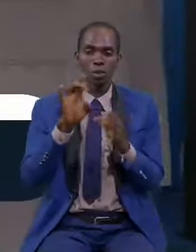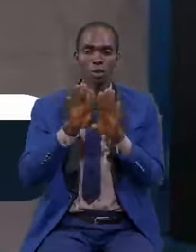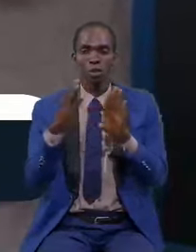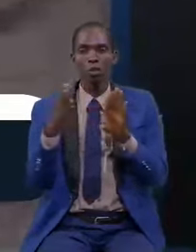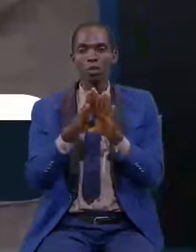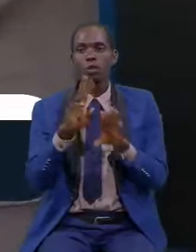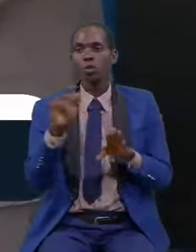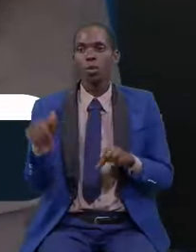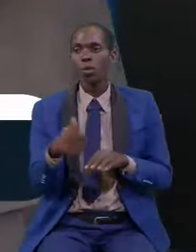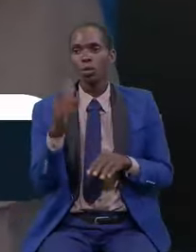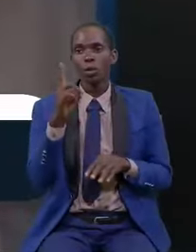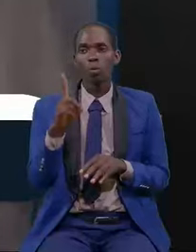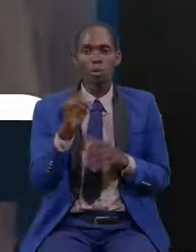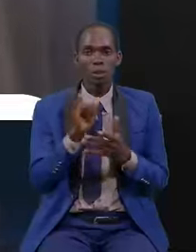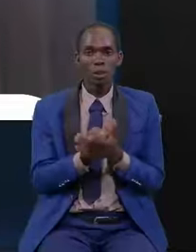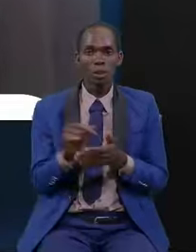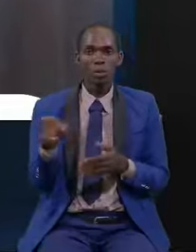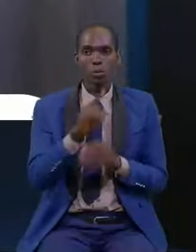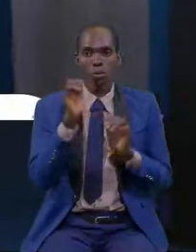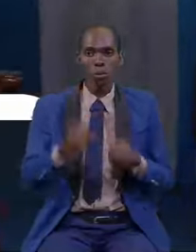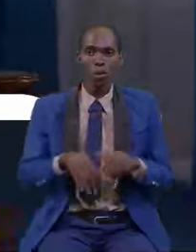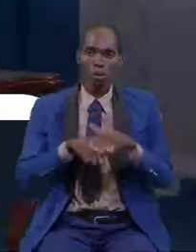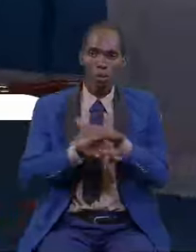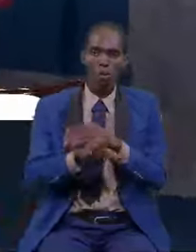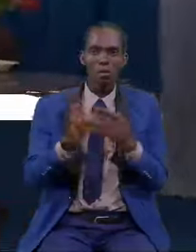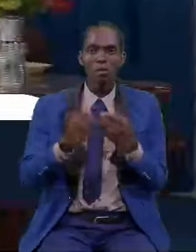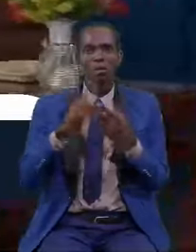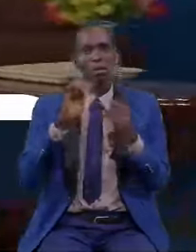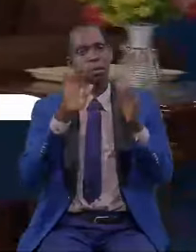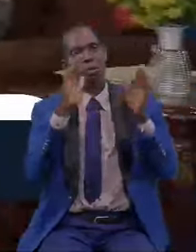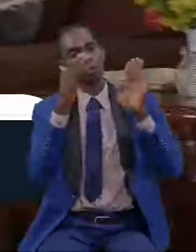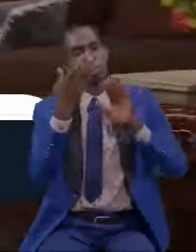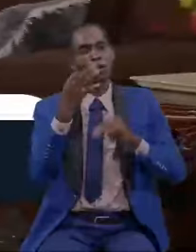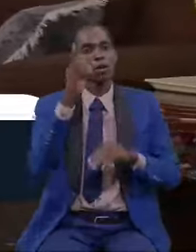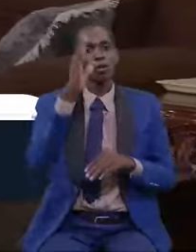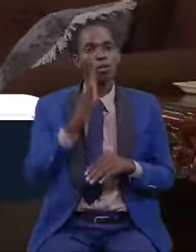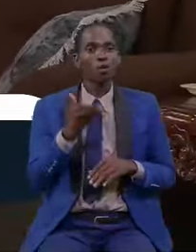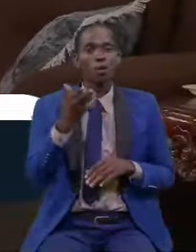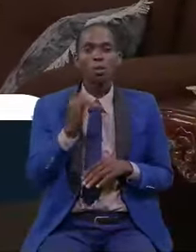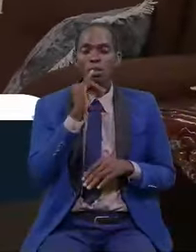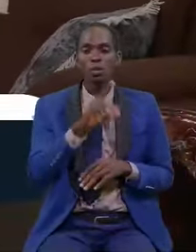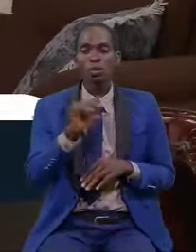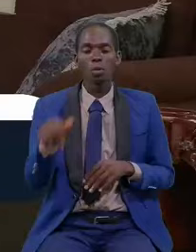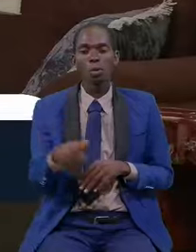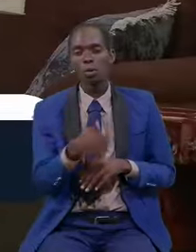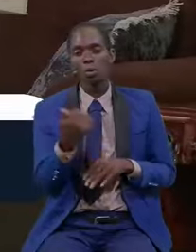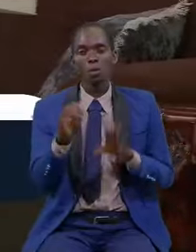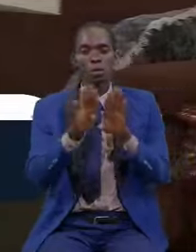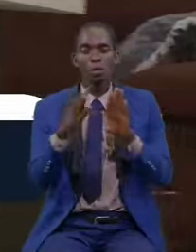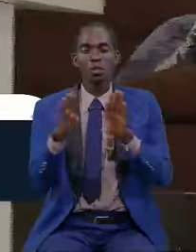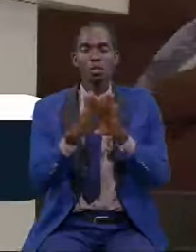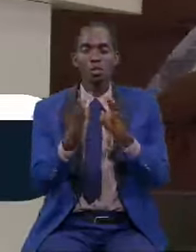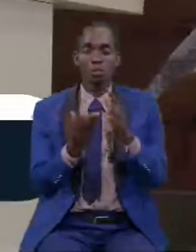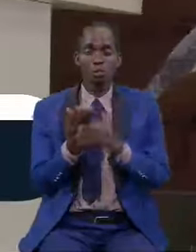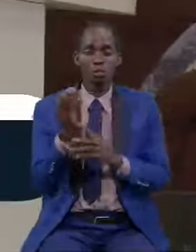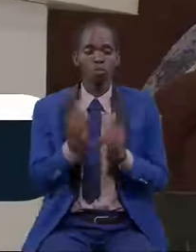porte par laquelle nous puissions entrer en présence de Dieu. Il n'y a point d'autre Dieu par laquelle,